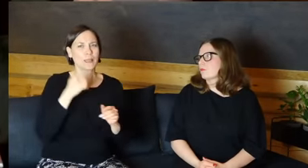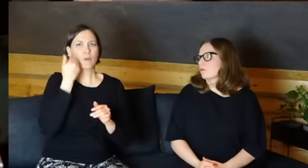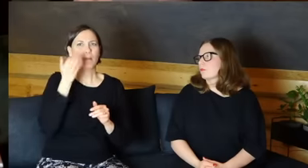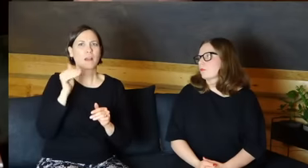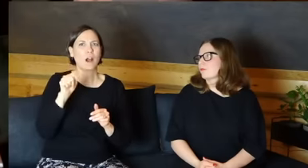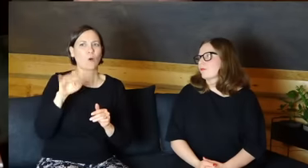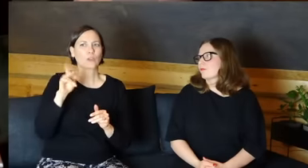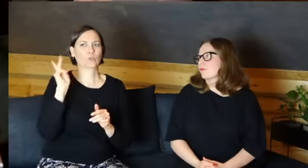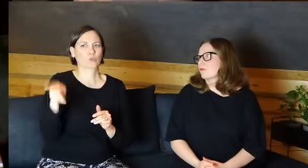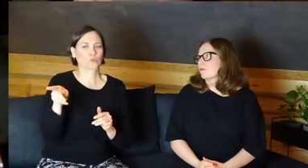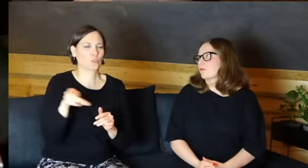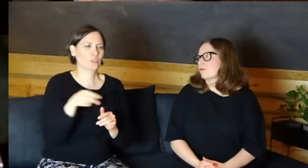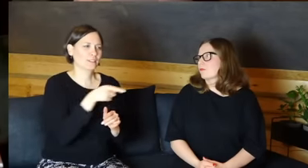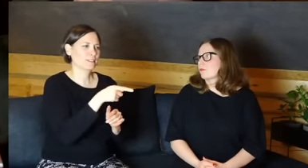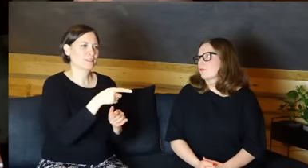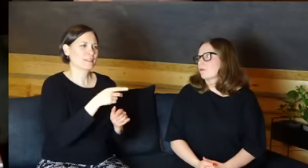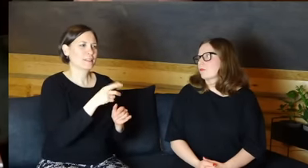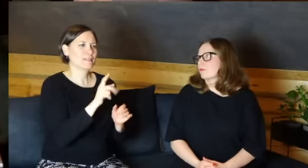Tuleeko mieleen?